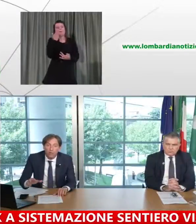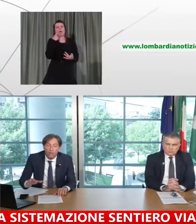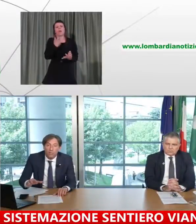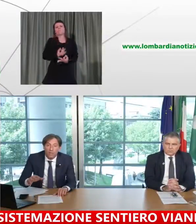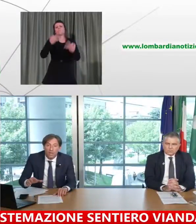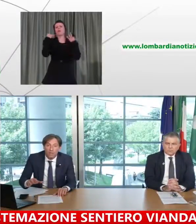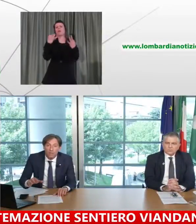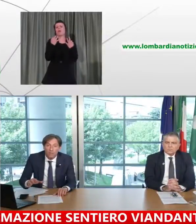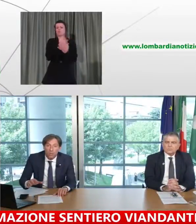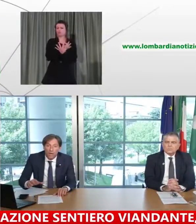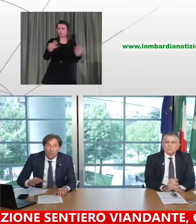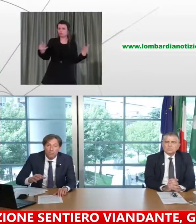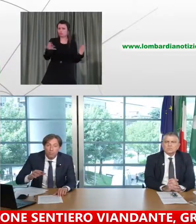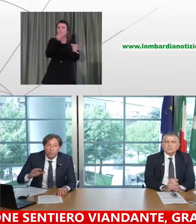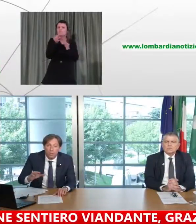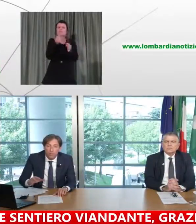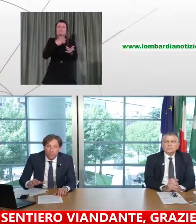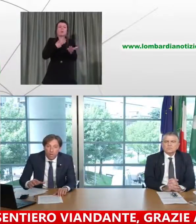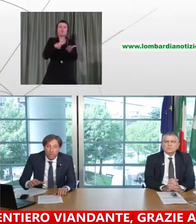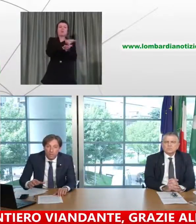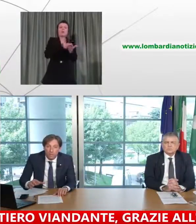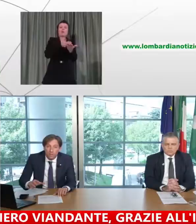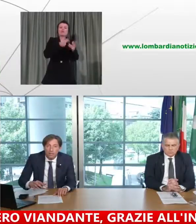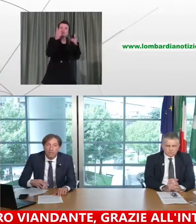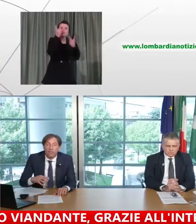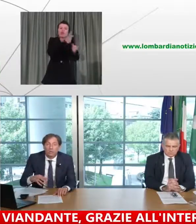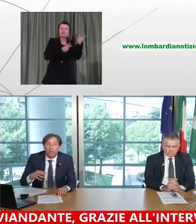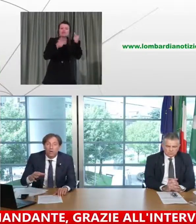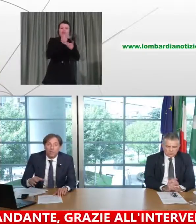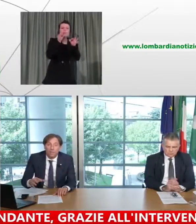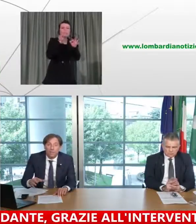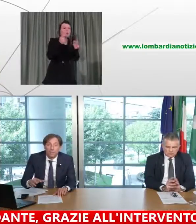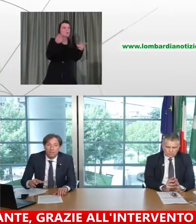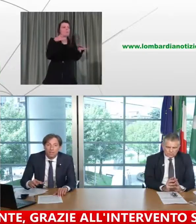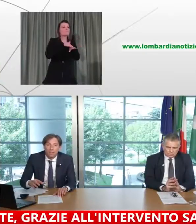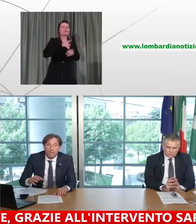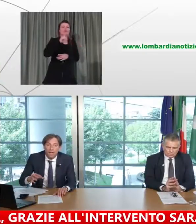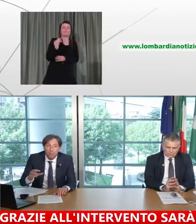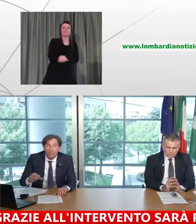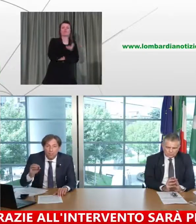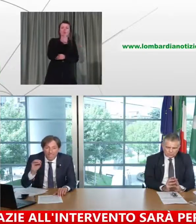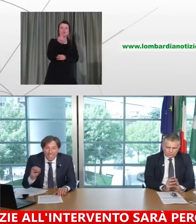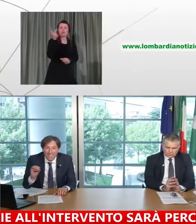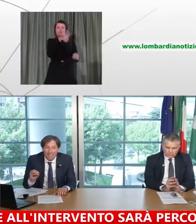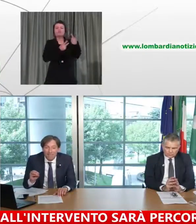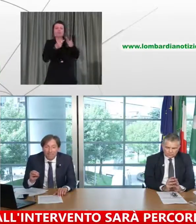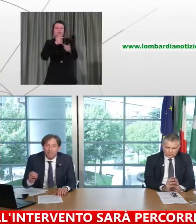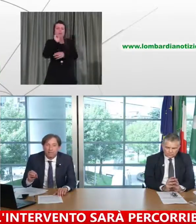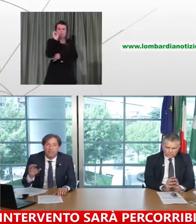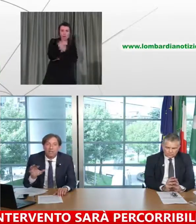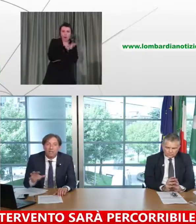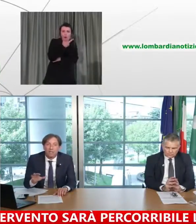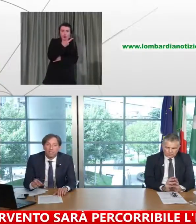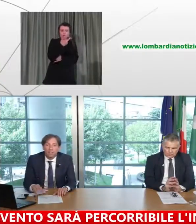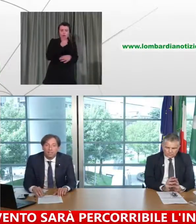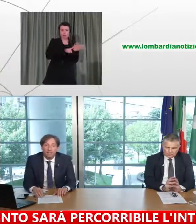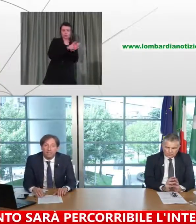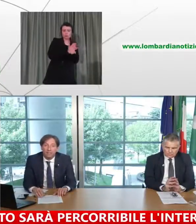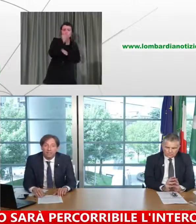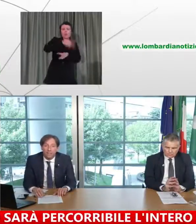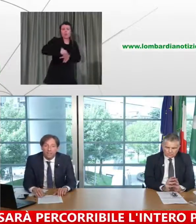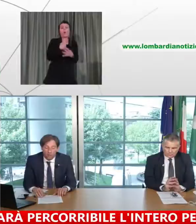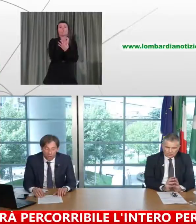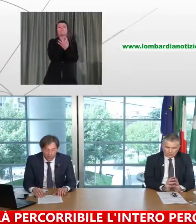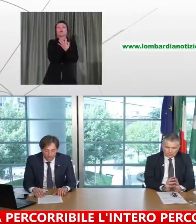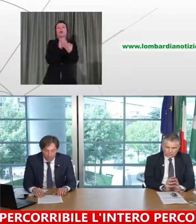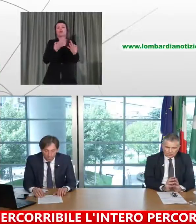sistemi migliori per individuare più velocemente, più rapidamente e più precisamente i